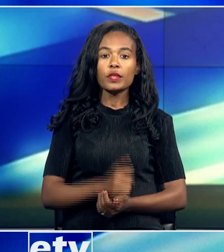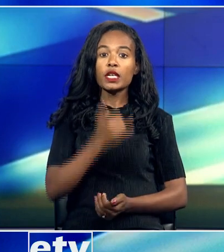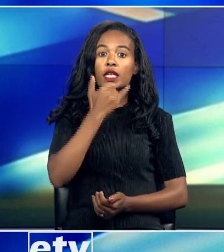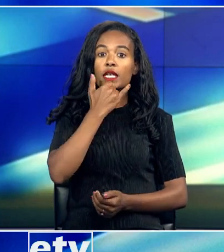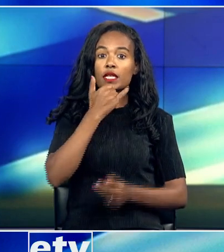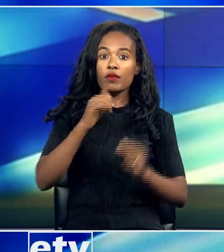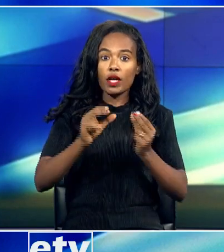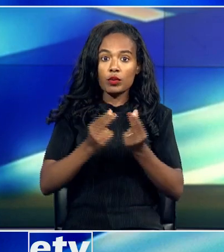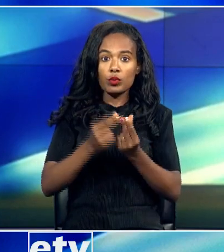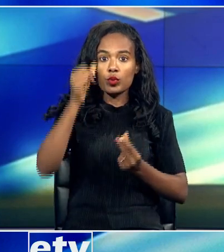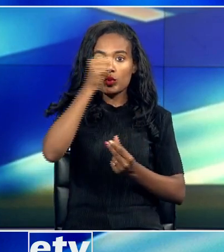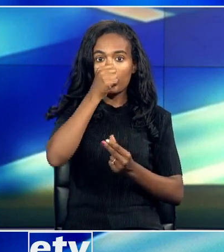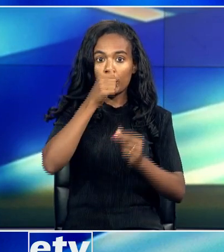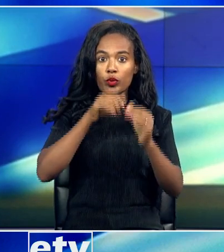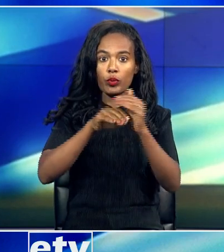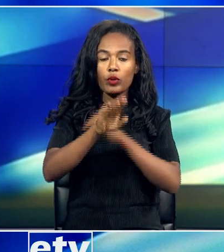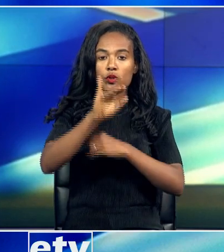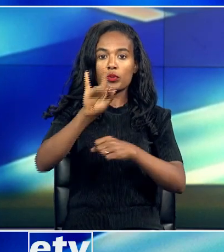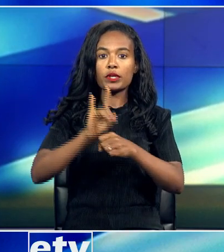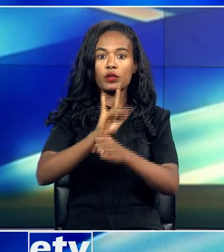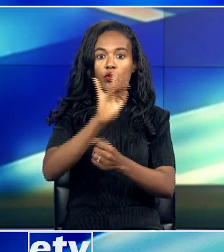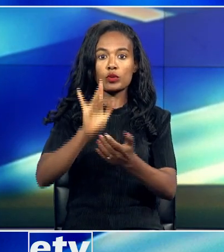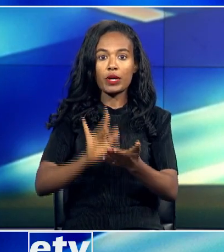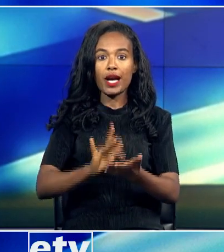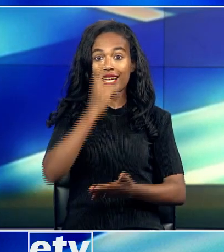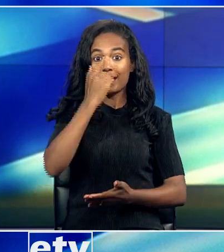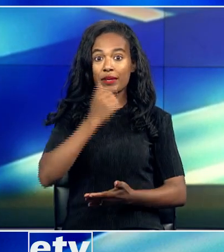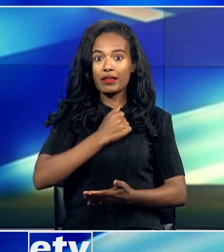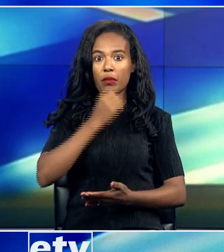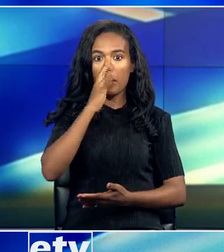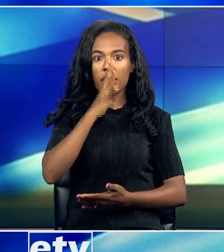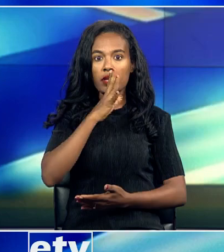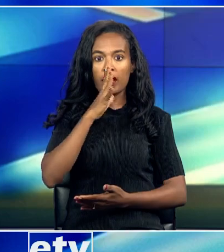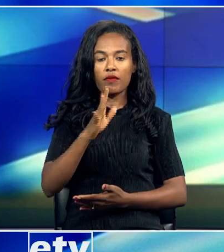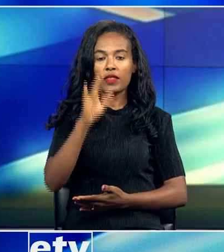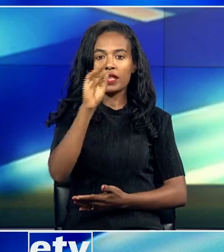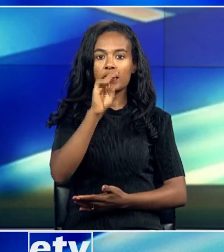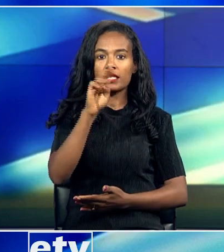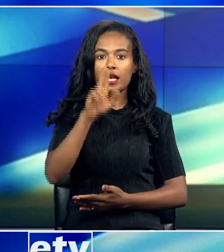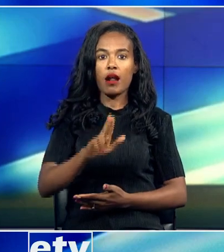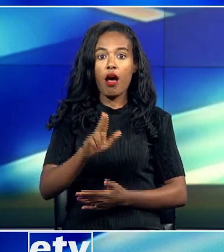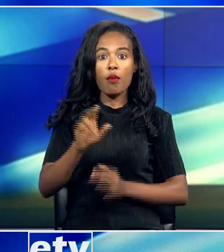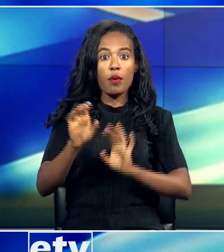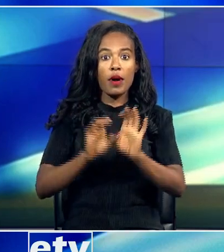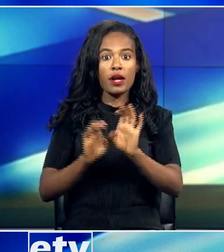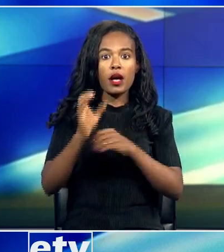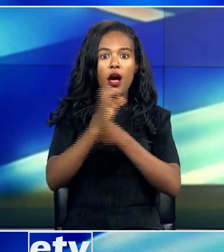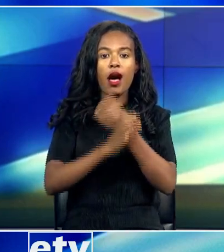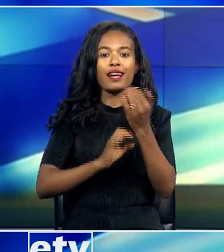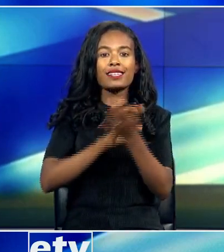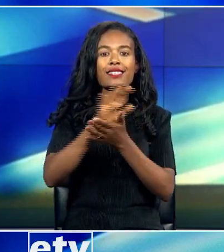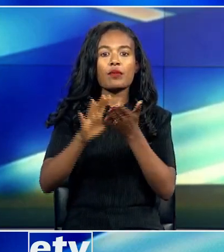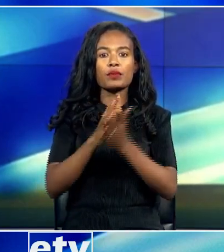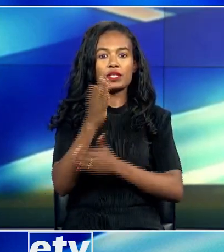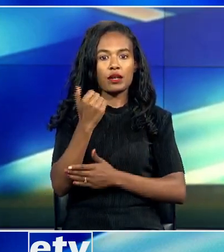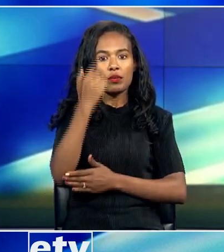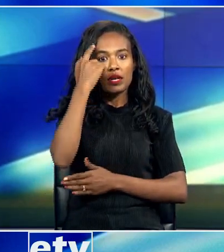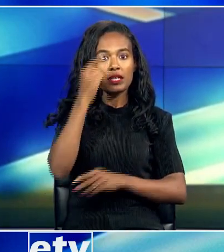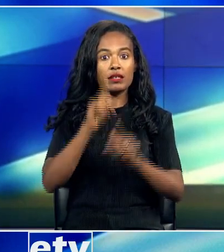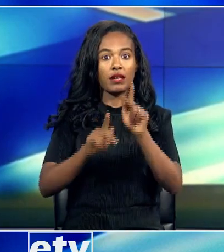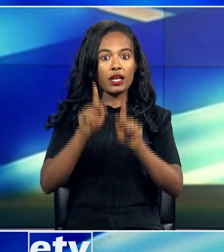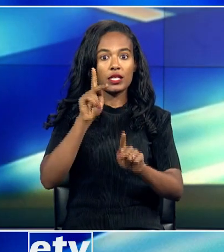የጥፋት ቡድኑ በኢትዮጵያ ውስጥ በዜጎች መካከል መተማመን እንዳይፈጠር ሴራ በመጎንጎን ሀገር ሲያምስ የነበረ የትግራይ